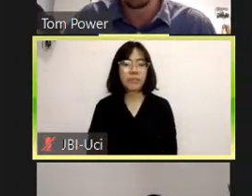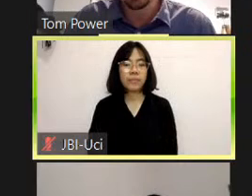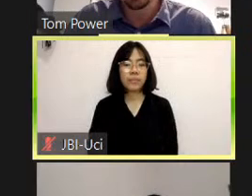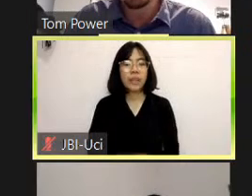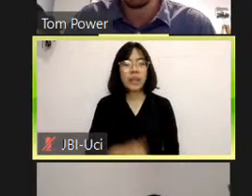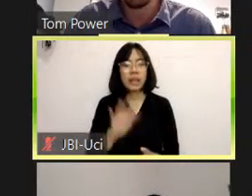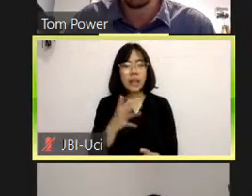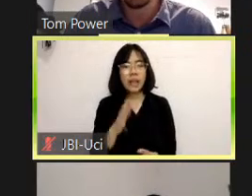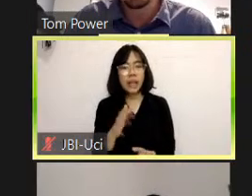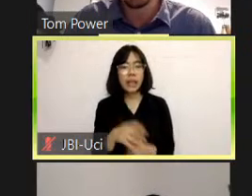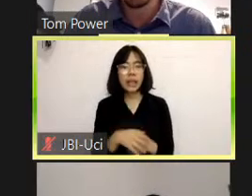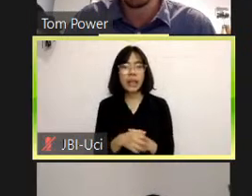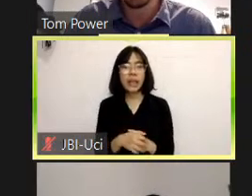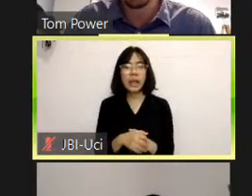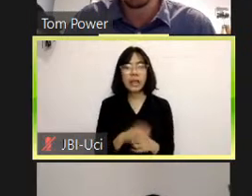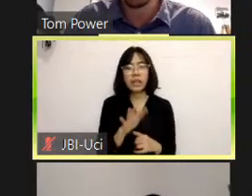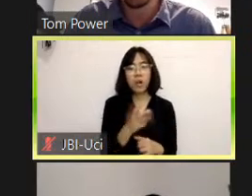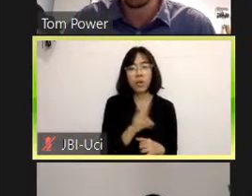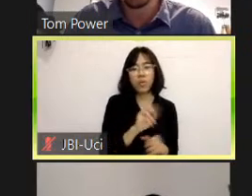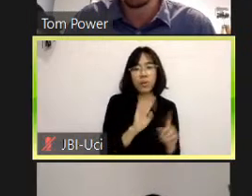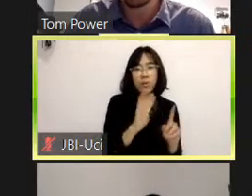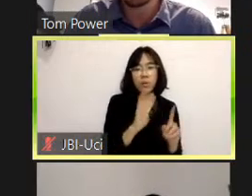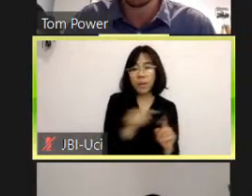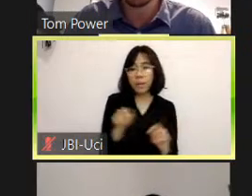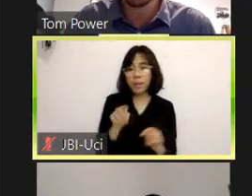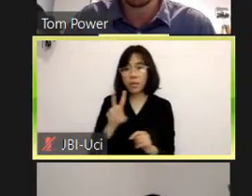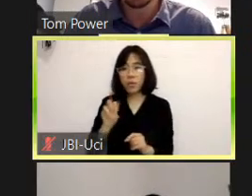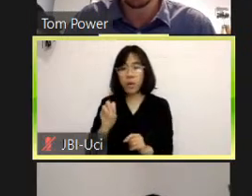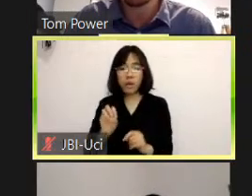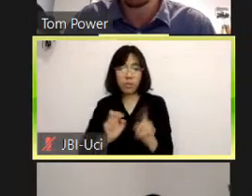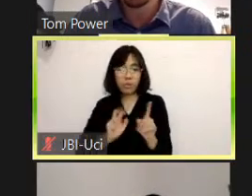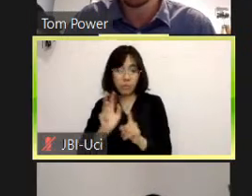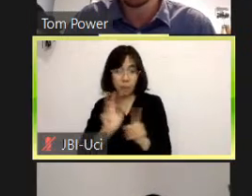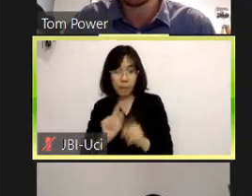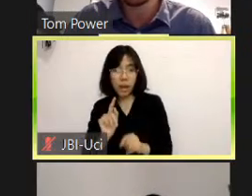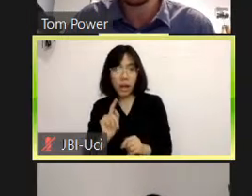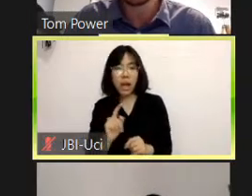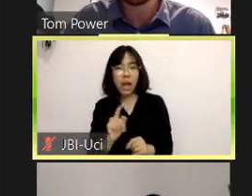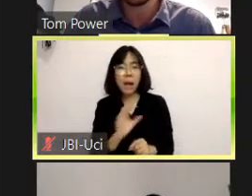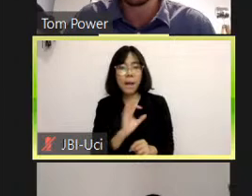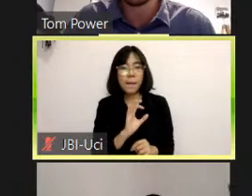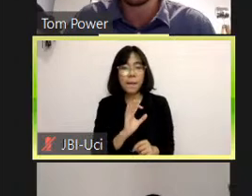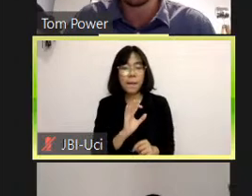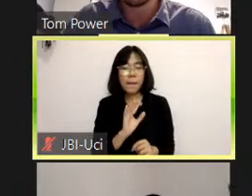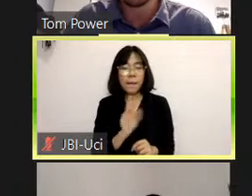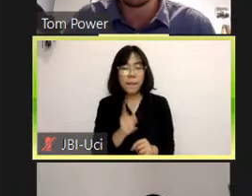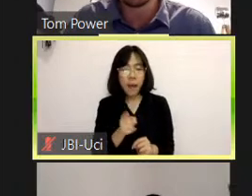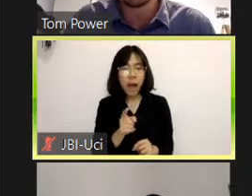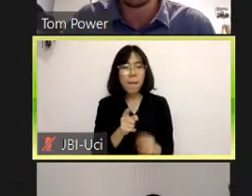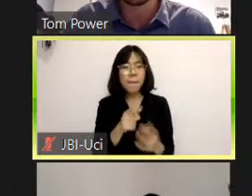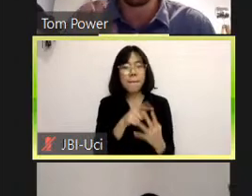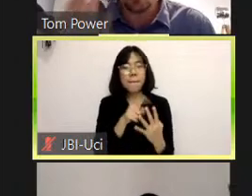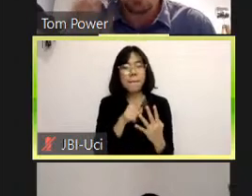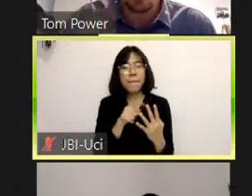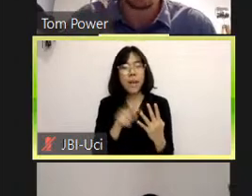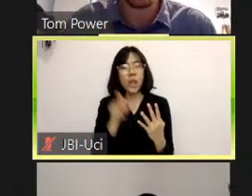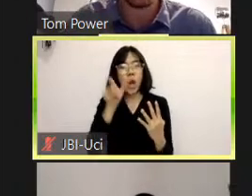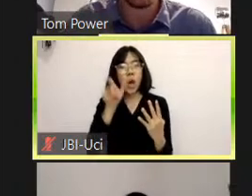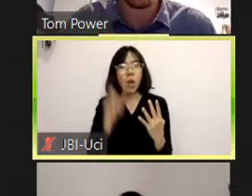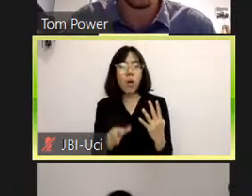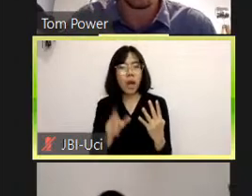4 orang yang dimasukkan ke dalam kalkulasi ini, tetapi